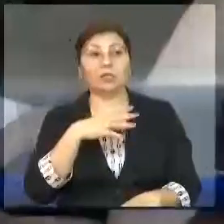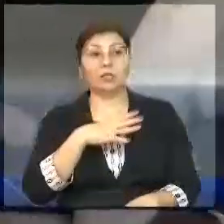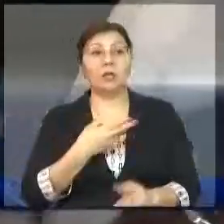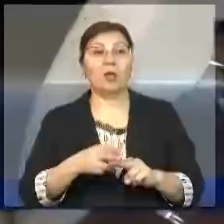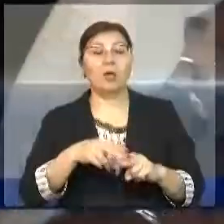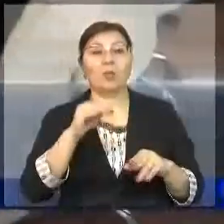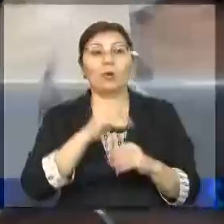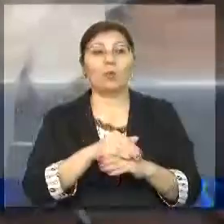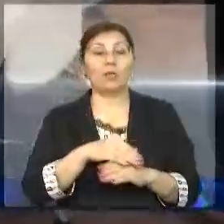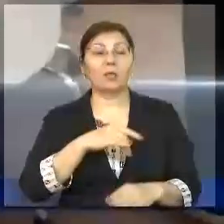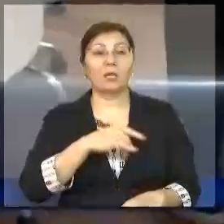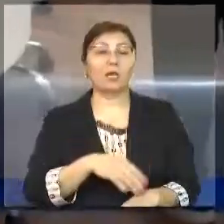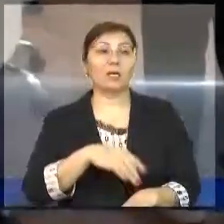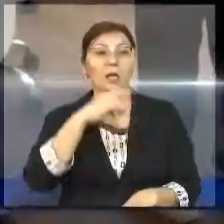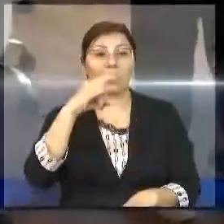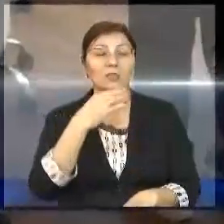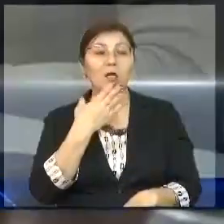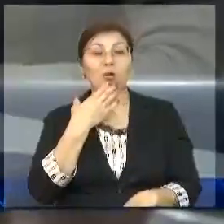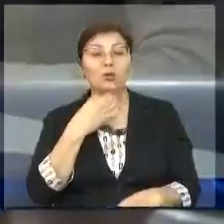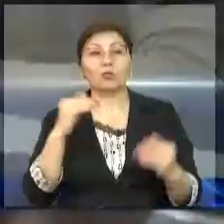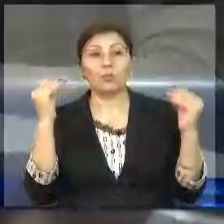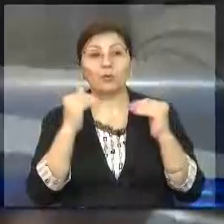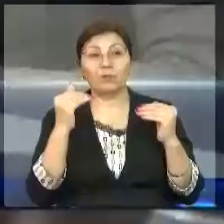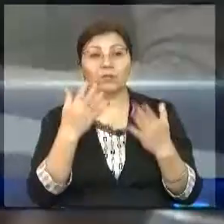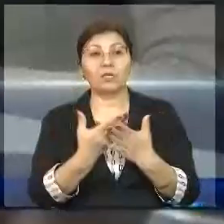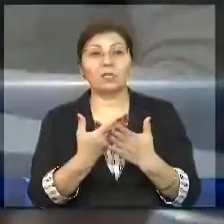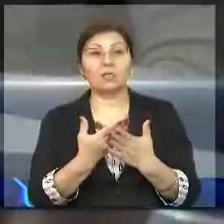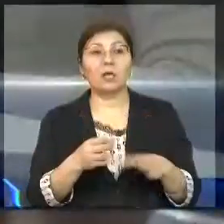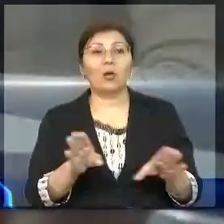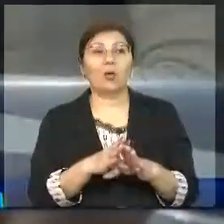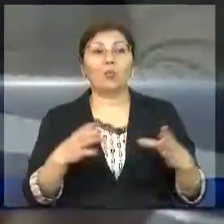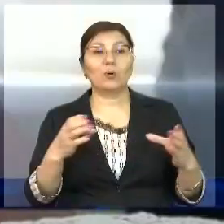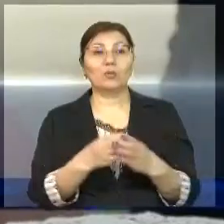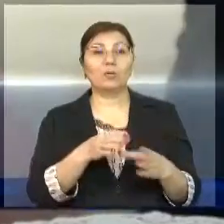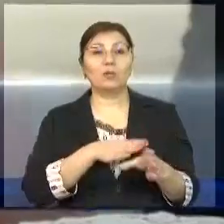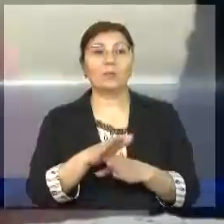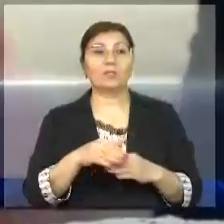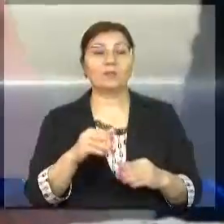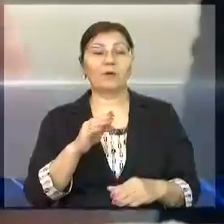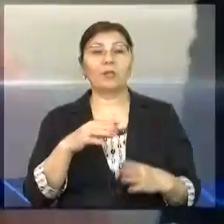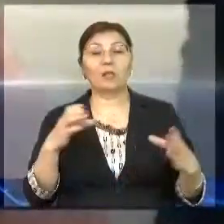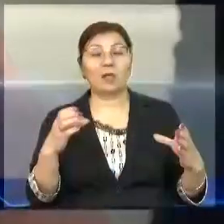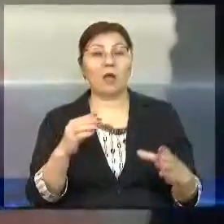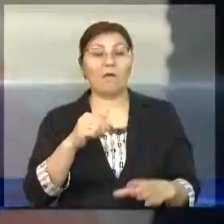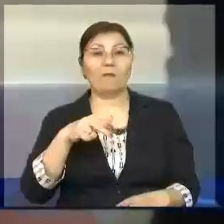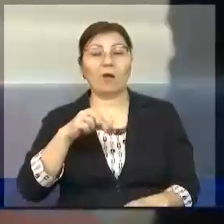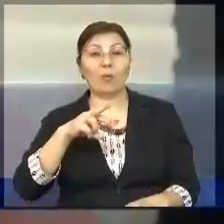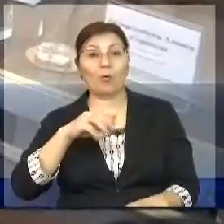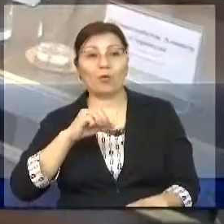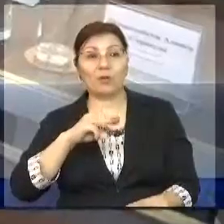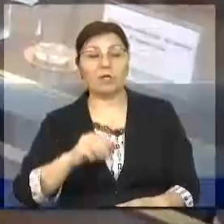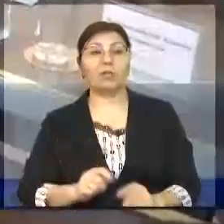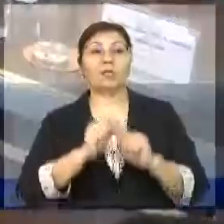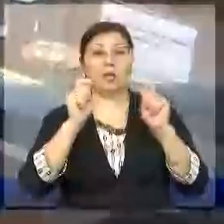Бұған қоса Қазақ ұлттық университетінде және Сәтбаев жоғары оқу орнында нақты осы саланы қамтитын факультет ашу мәселесін күн тәртібіне шығару